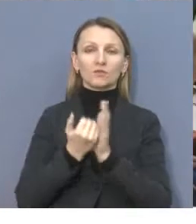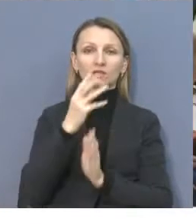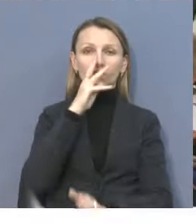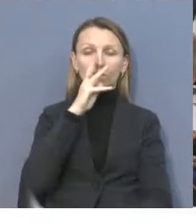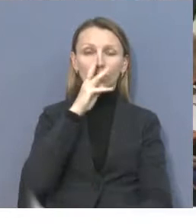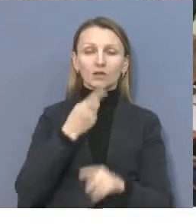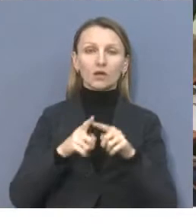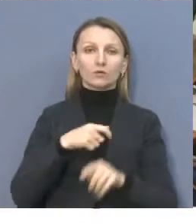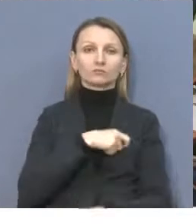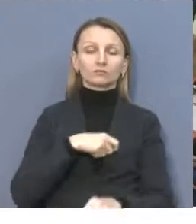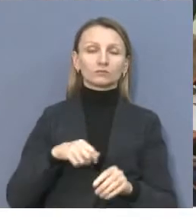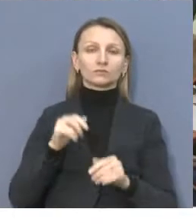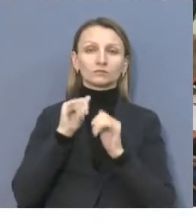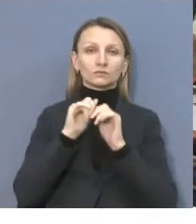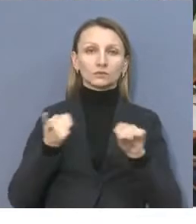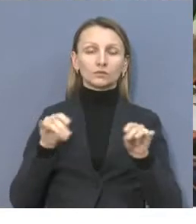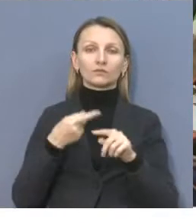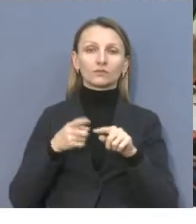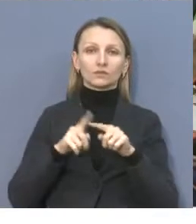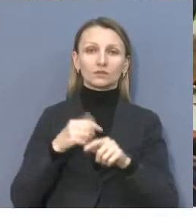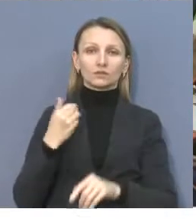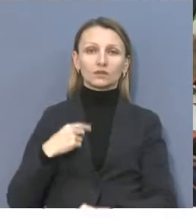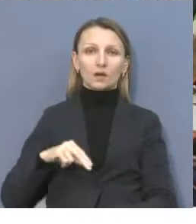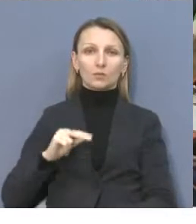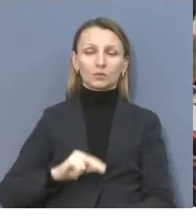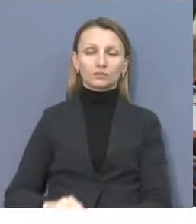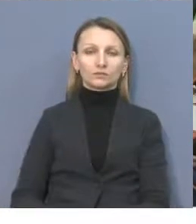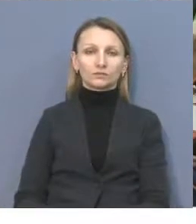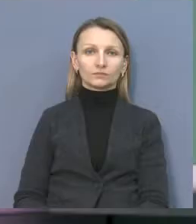спортивным инструктором организация их работы